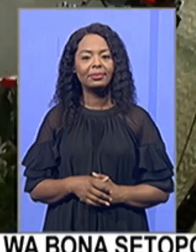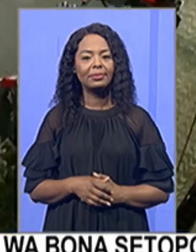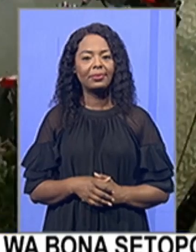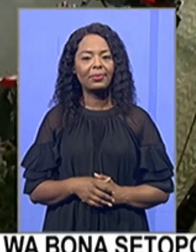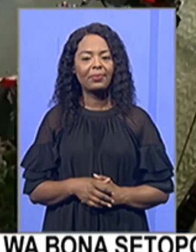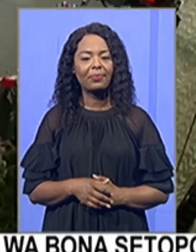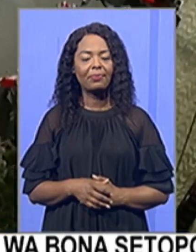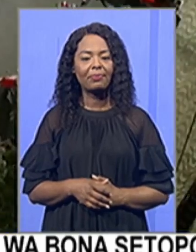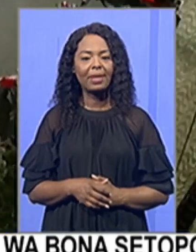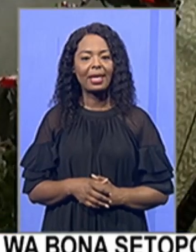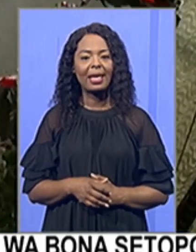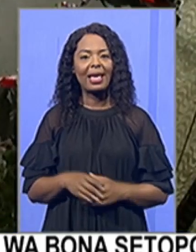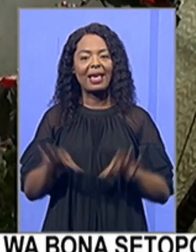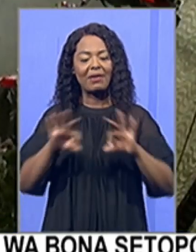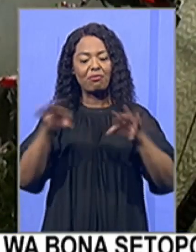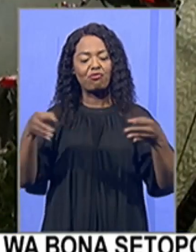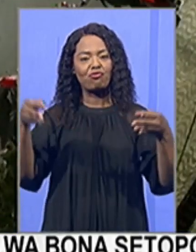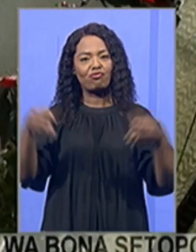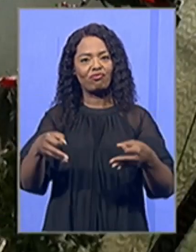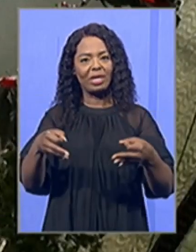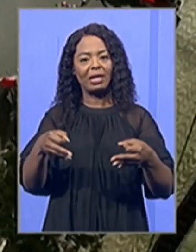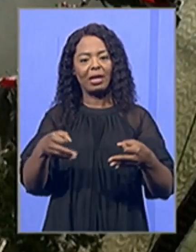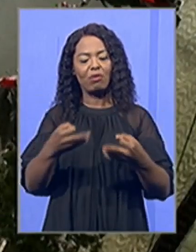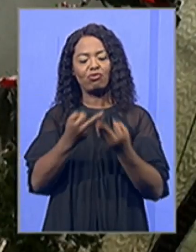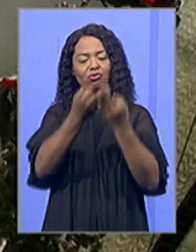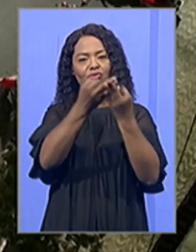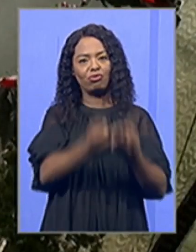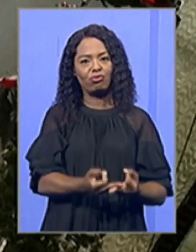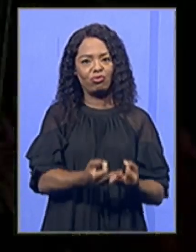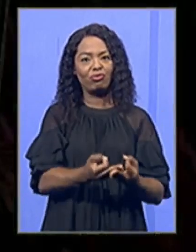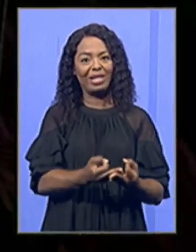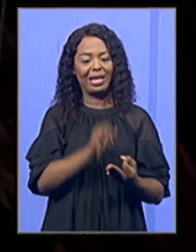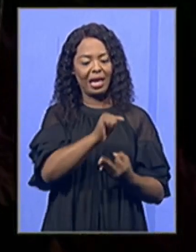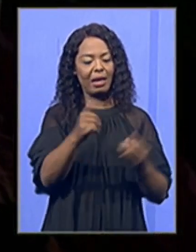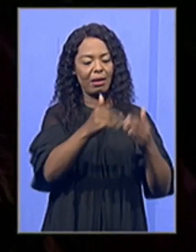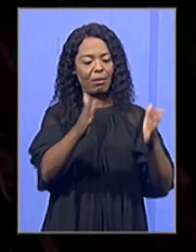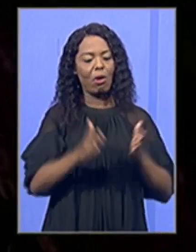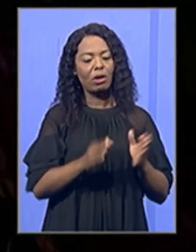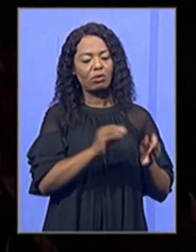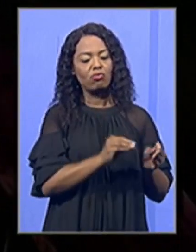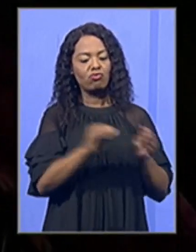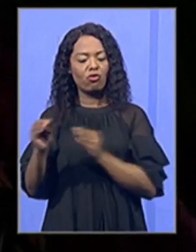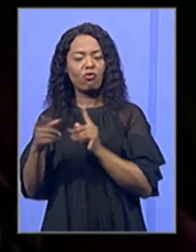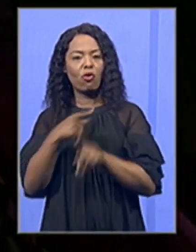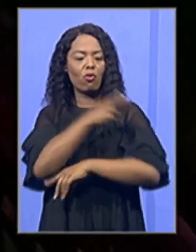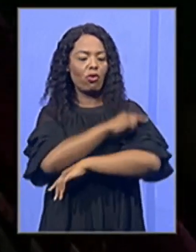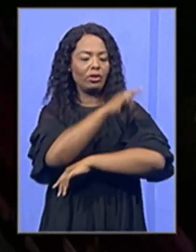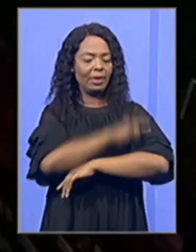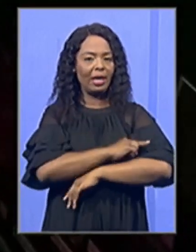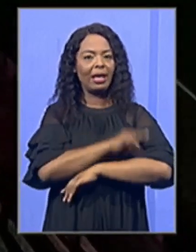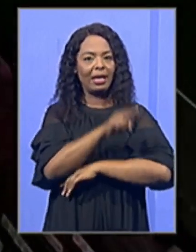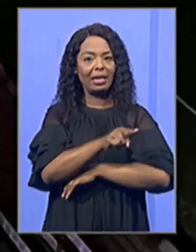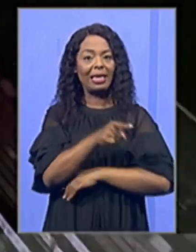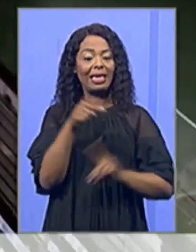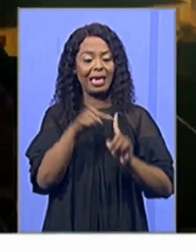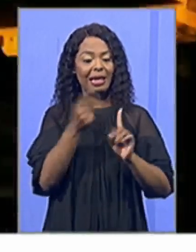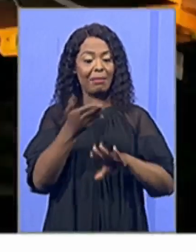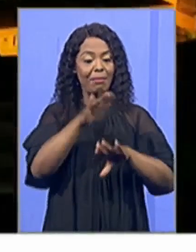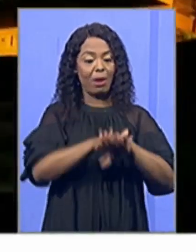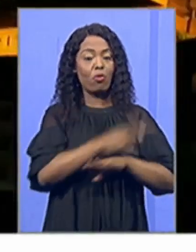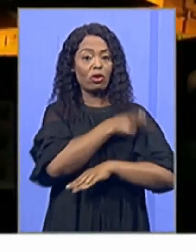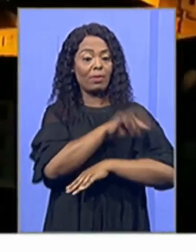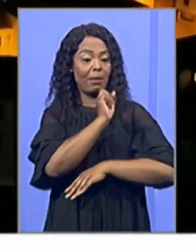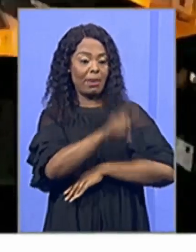Nakong eo Lekase la Pele le ne le tloswa sepetlele sa Albert Einstein moo kgalala ena e hlokahaletseng teng bekeng e